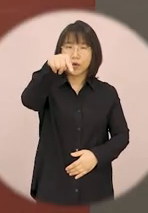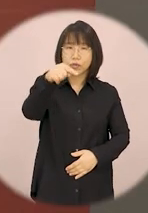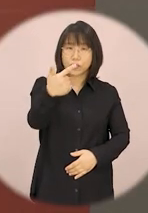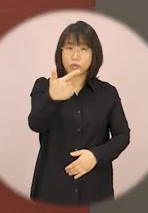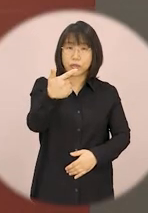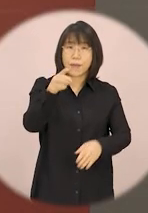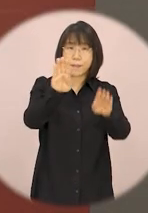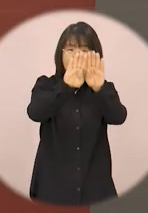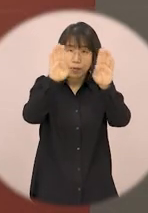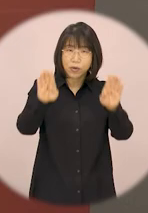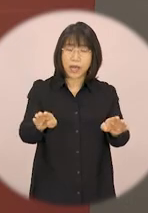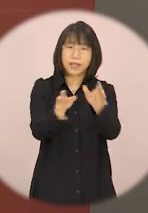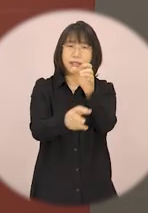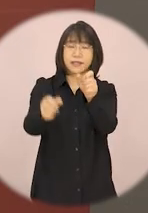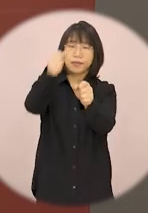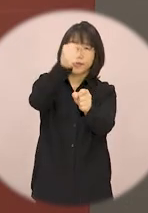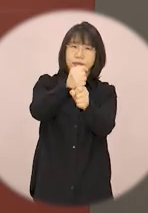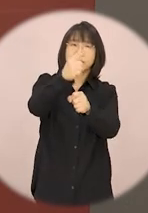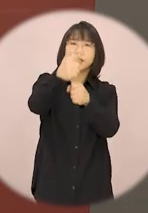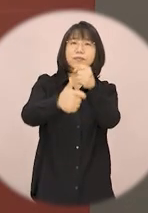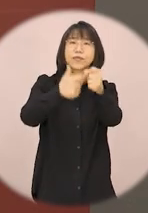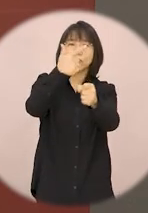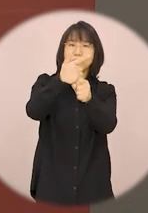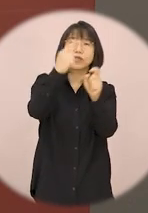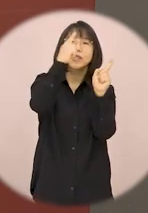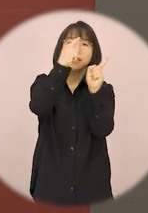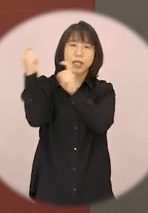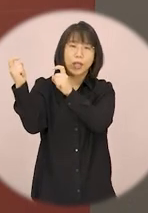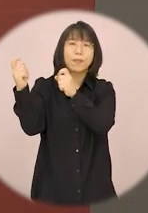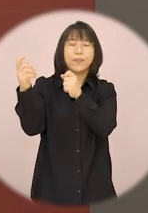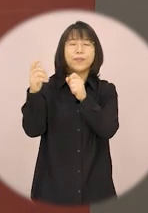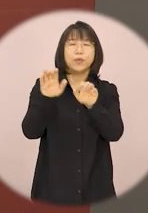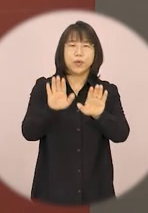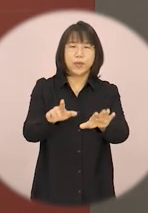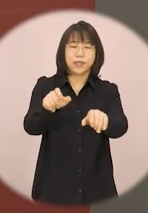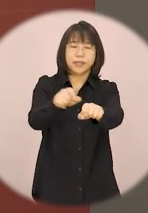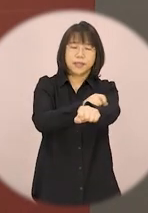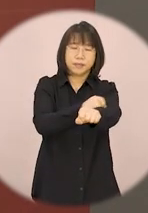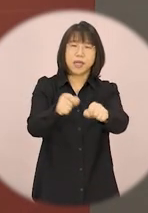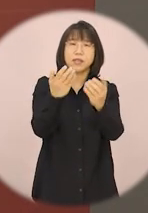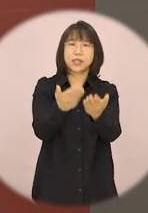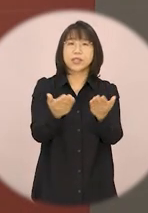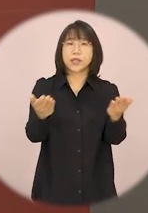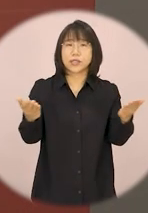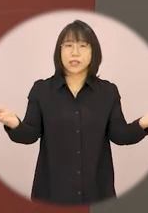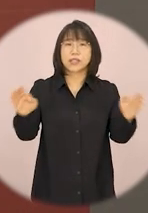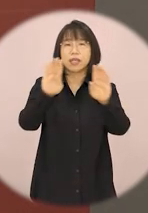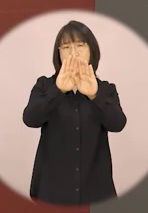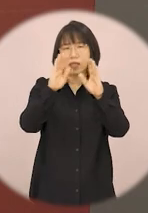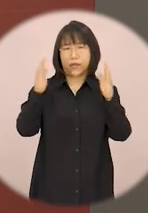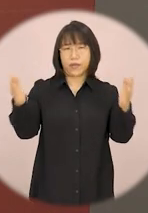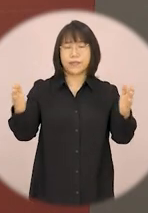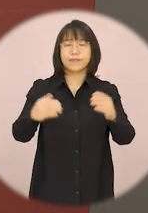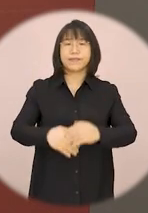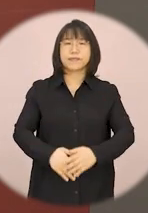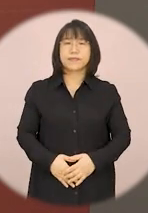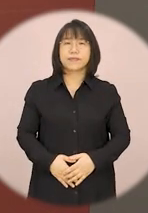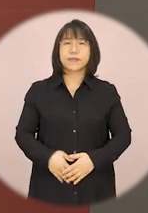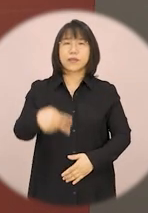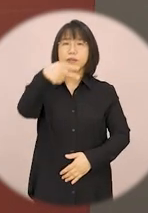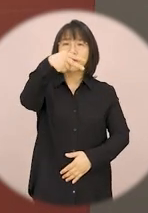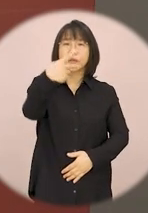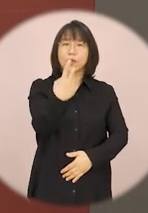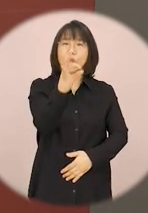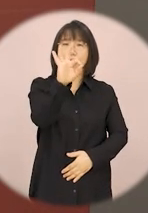객원 16주년을 기념해 서 나무 건강을 담다 특별전 을 개최하게 되었습니다